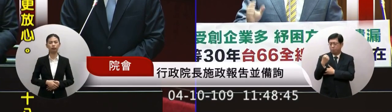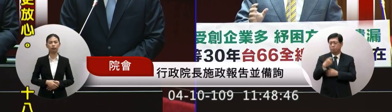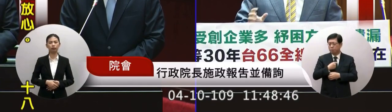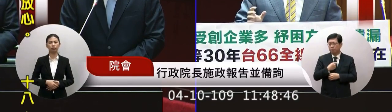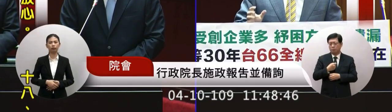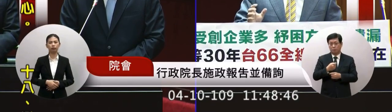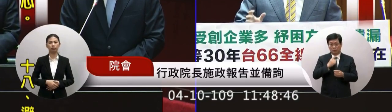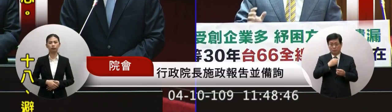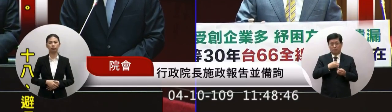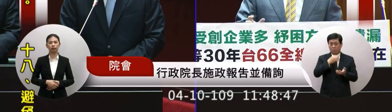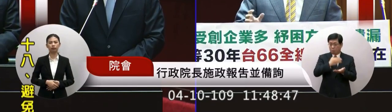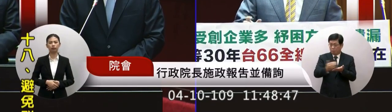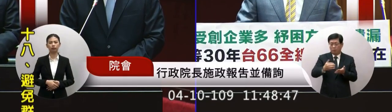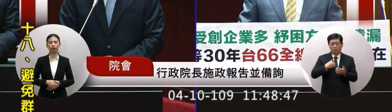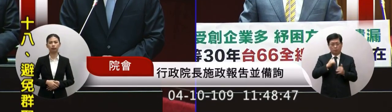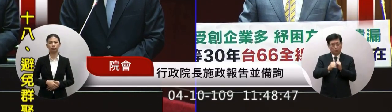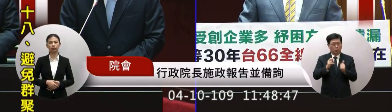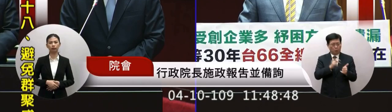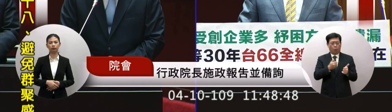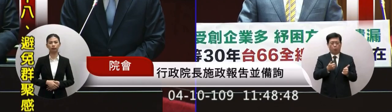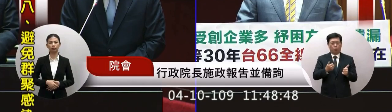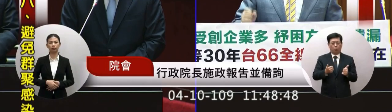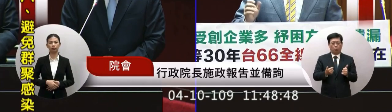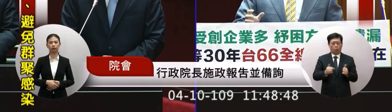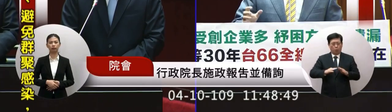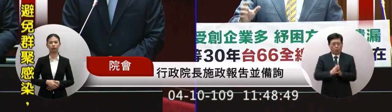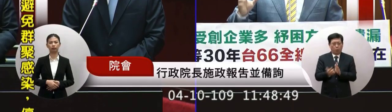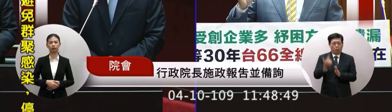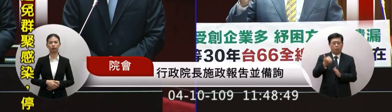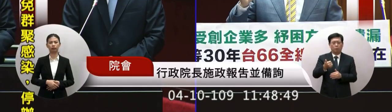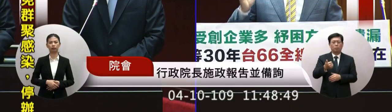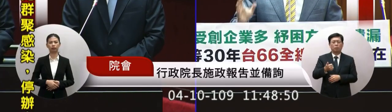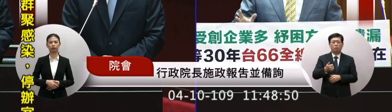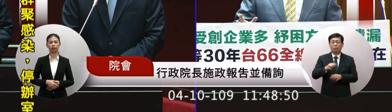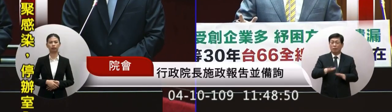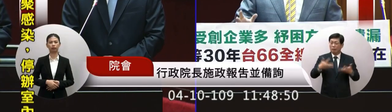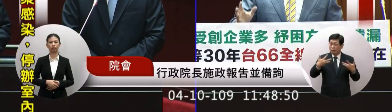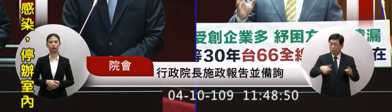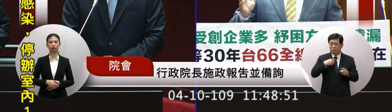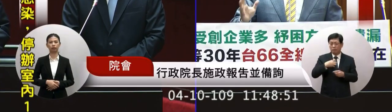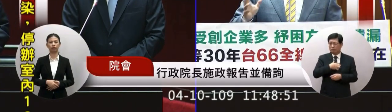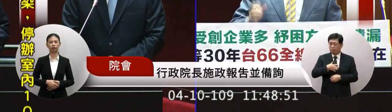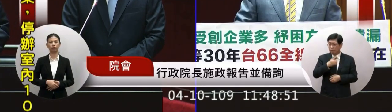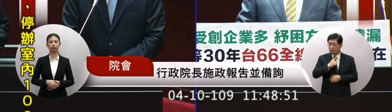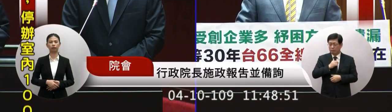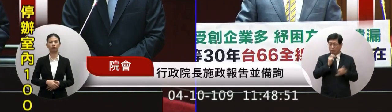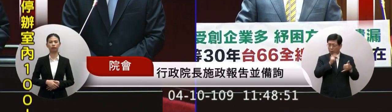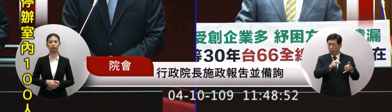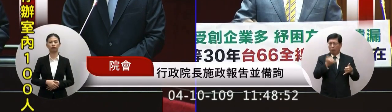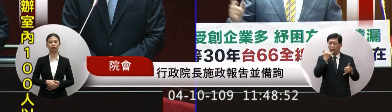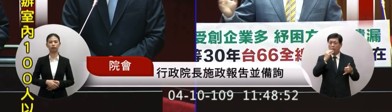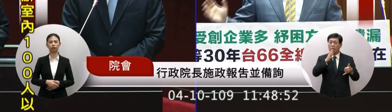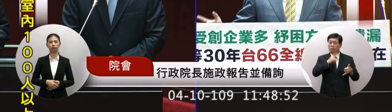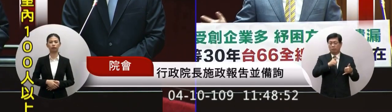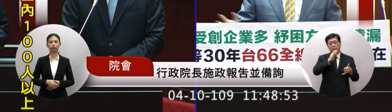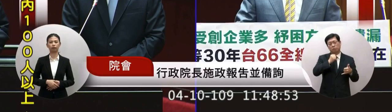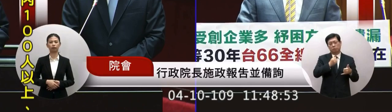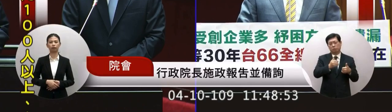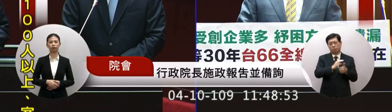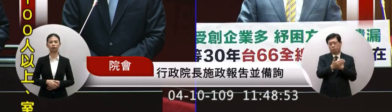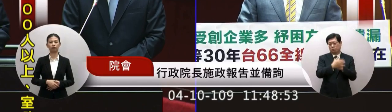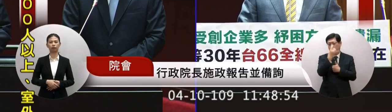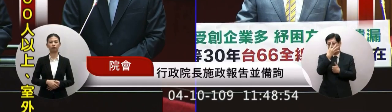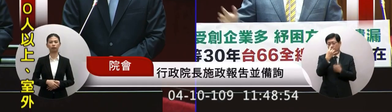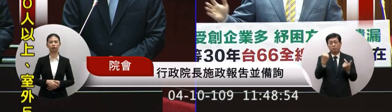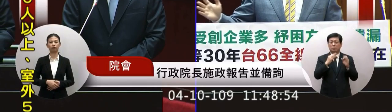我们的纾困才会让人民感受到有力道。好，因为如果现在很多抱怨都说看得到吃不到，包括说银行的贷